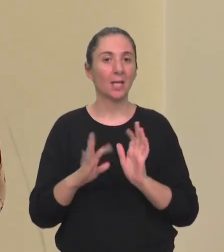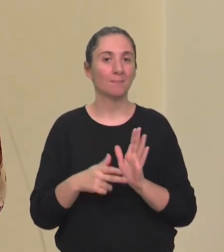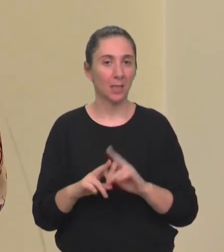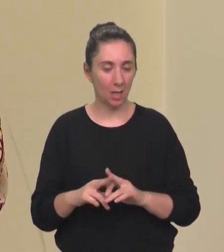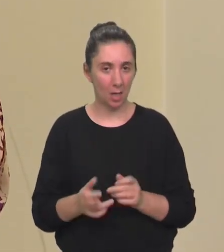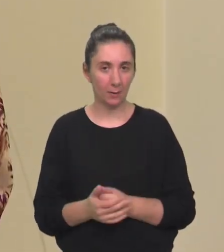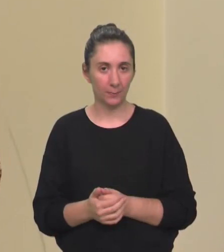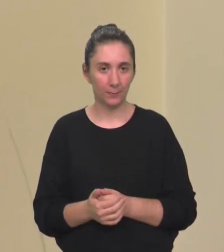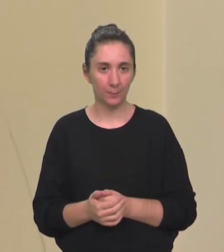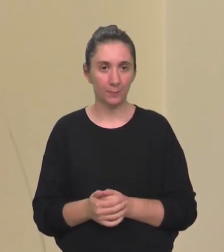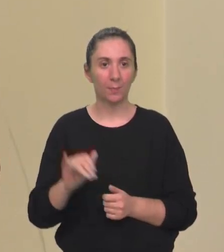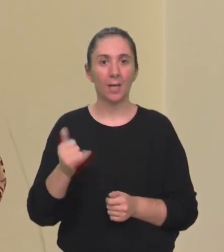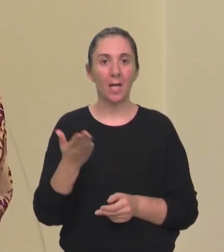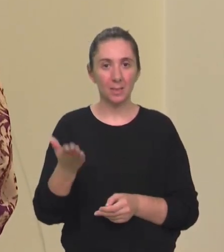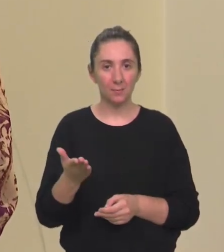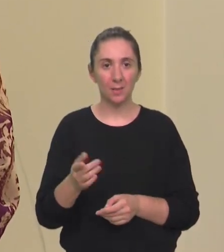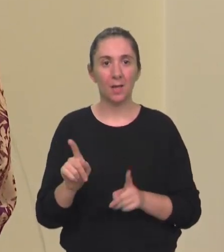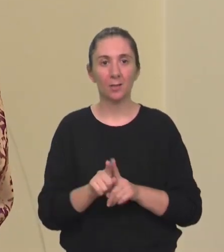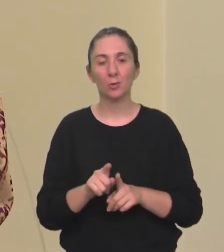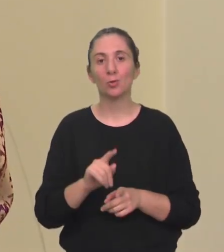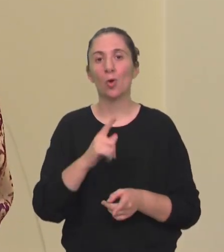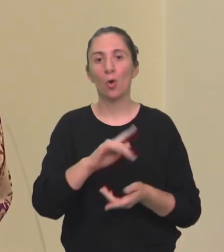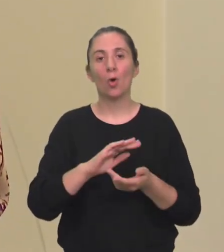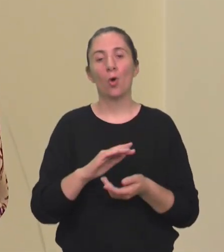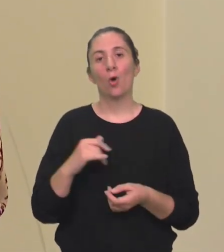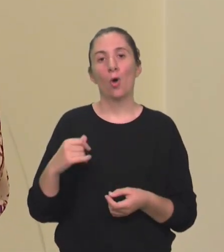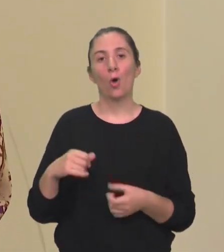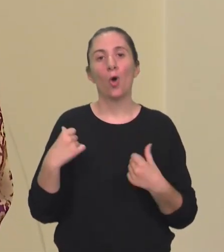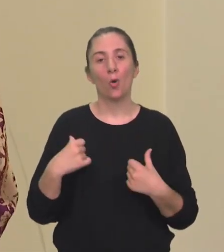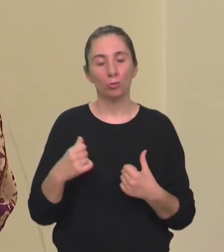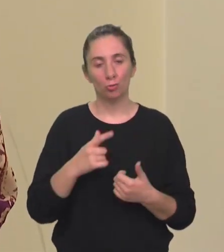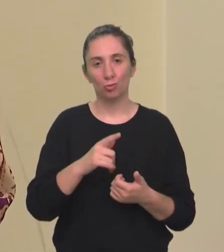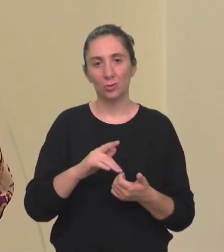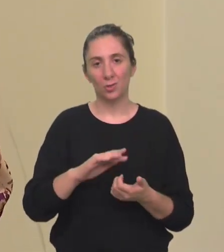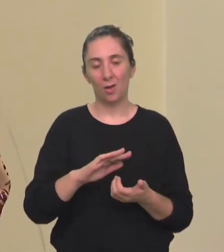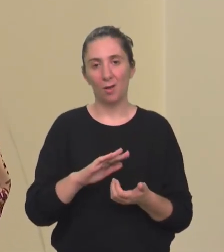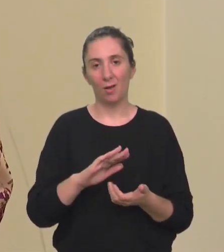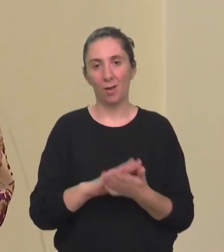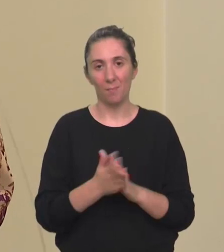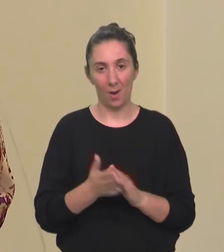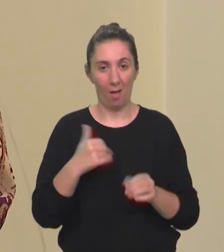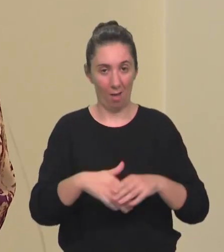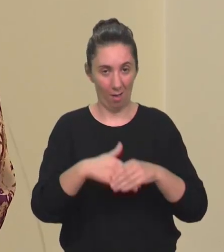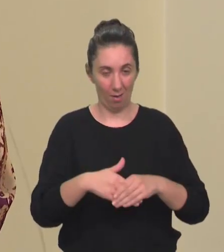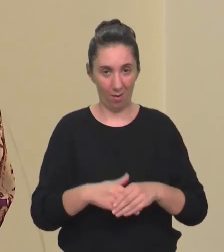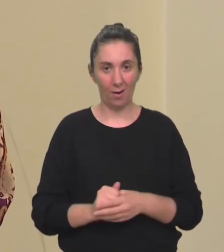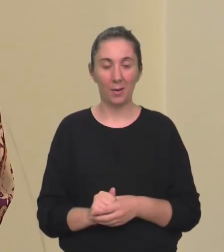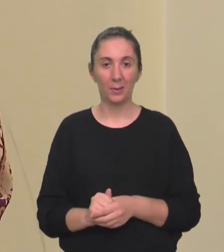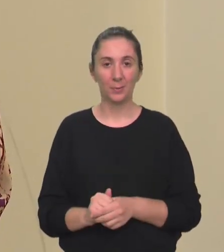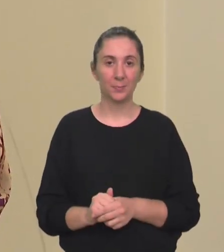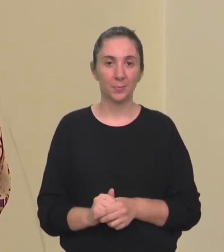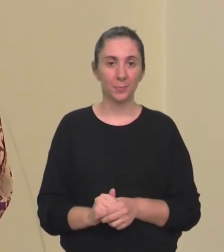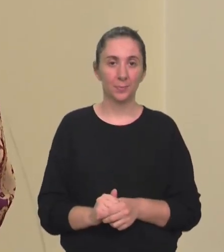Jasmine. Jasmina i godišnjica braka, to ćeš posebno platiti. I čestitam i želim